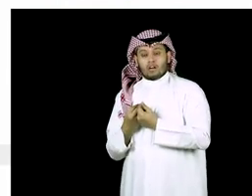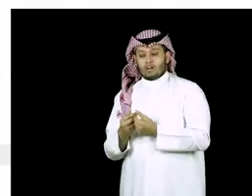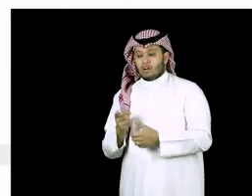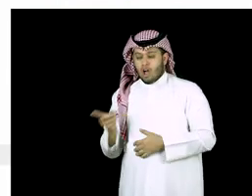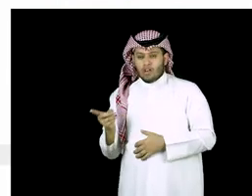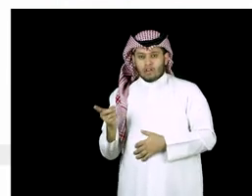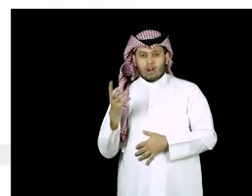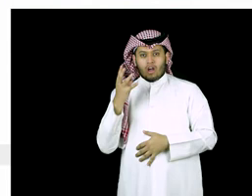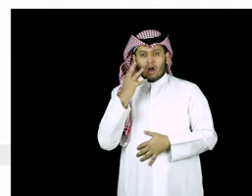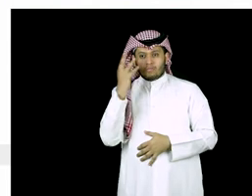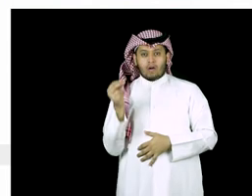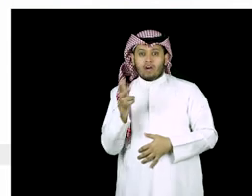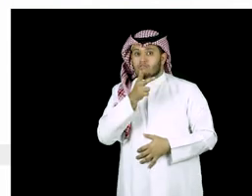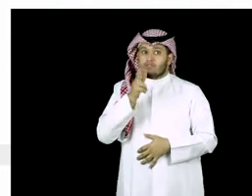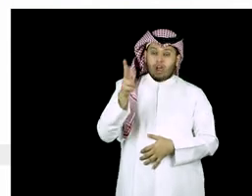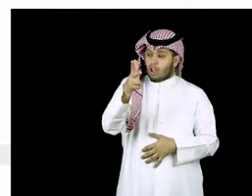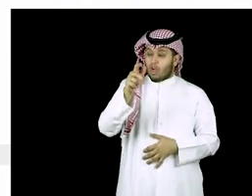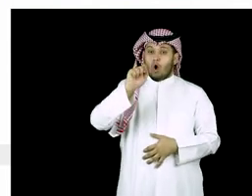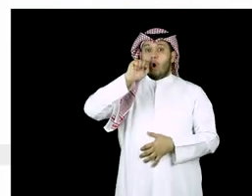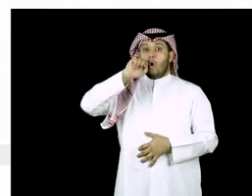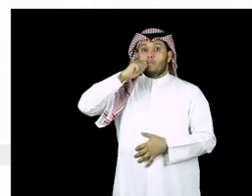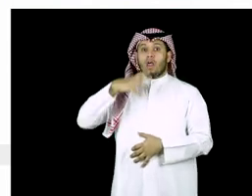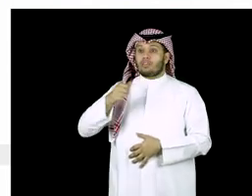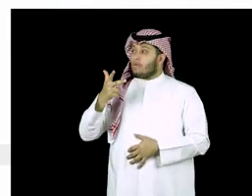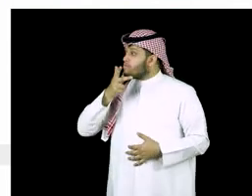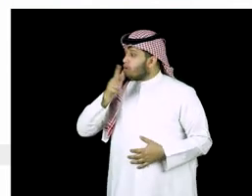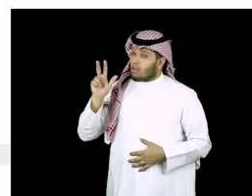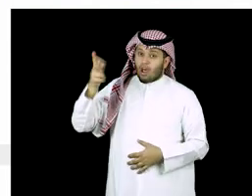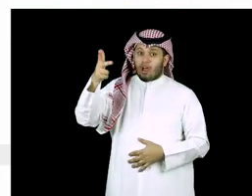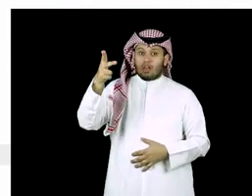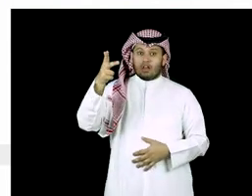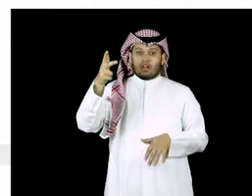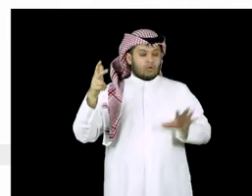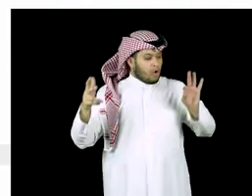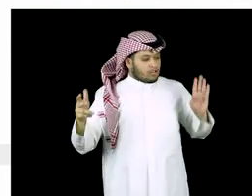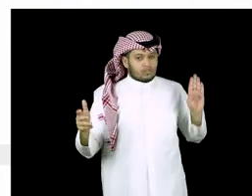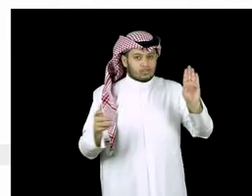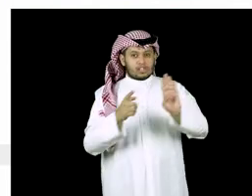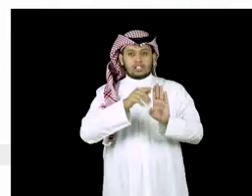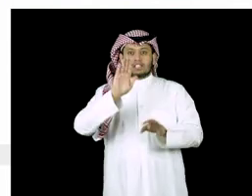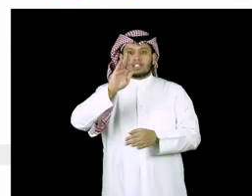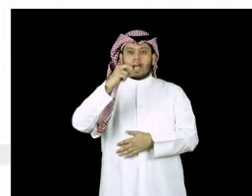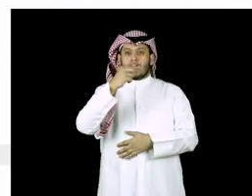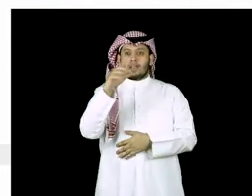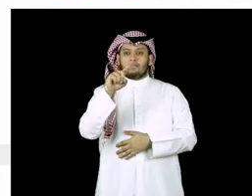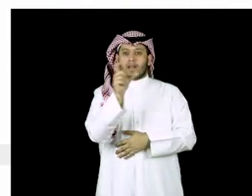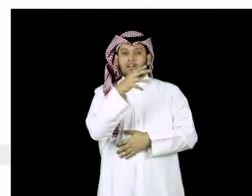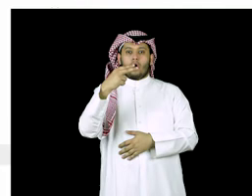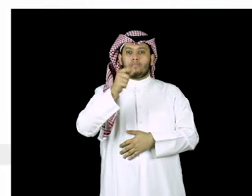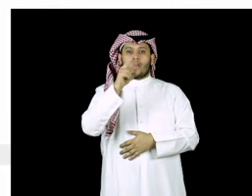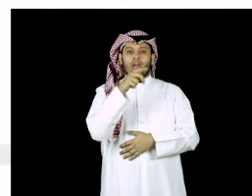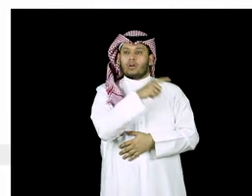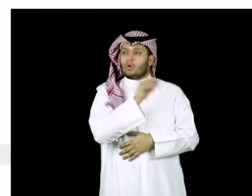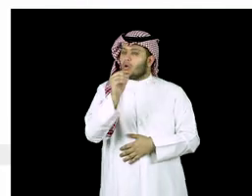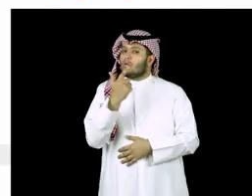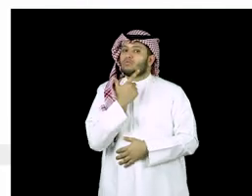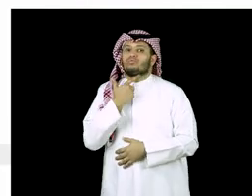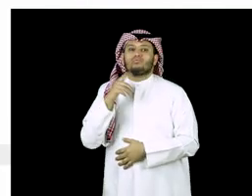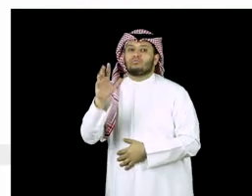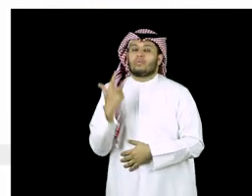فأعرض عنه، ثم تكلم عمر فأعرض عنه، فقام سعد بن عبادة فقال: إيانا تريد يا رسول